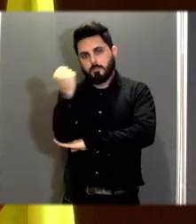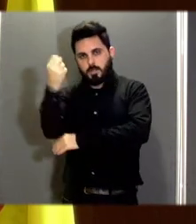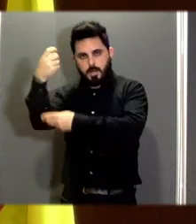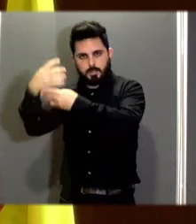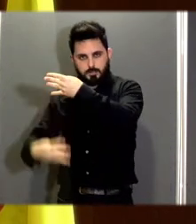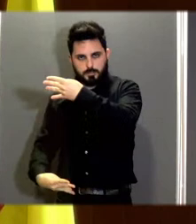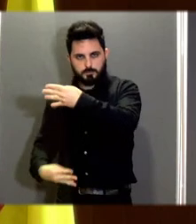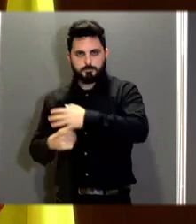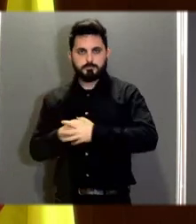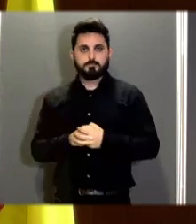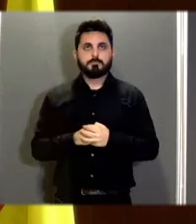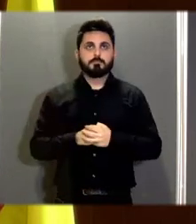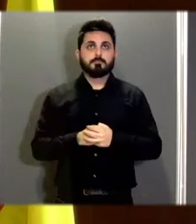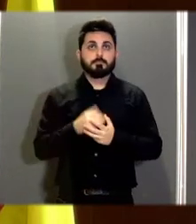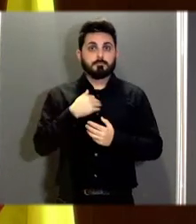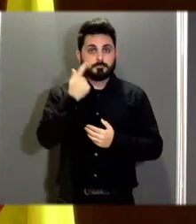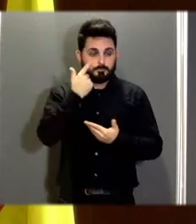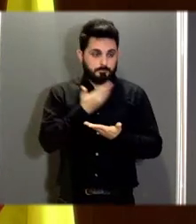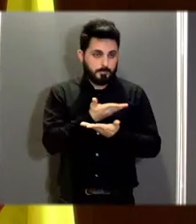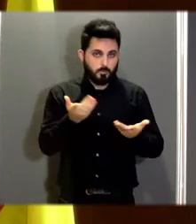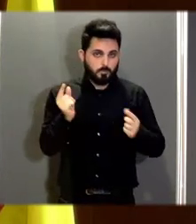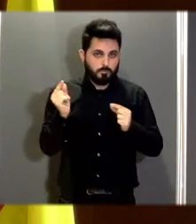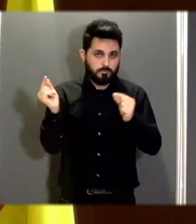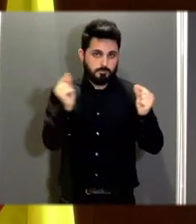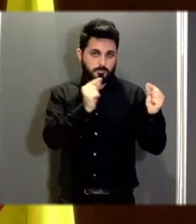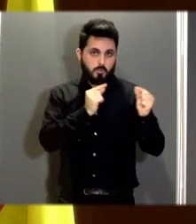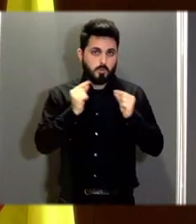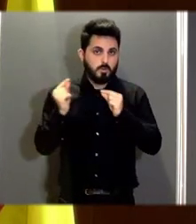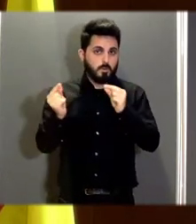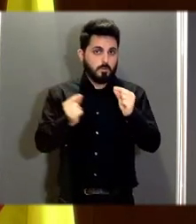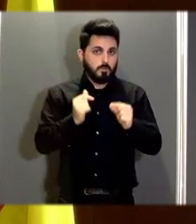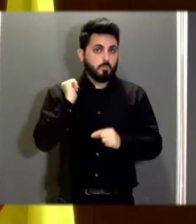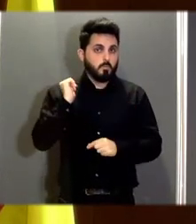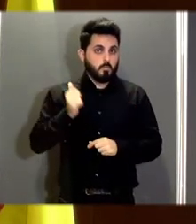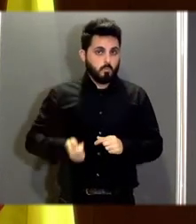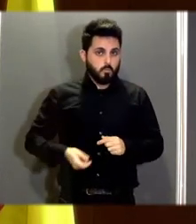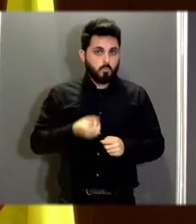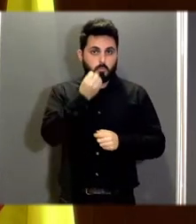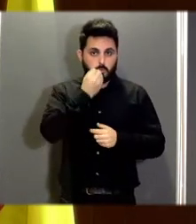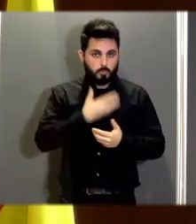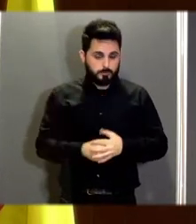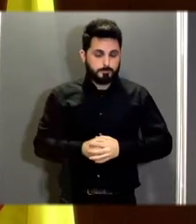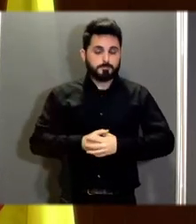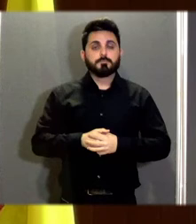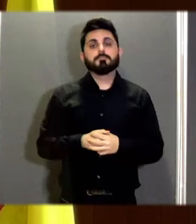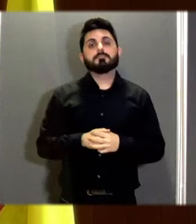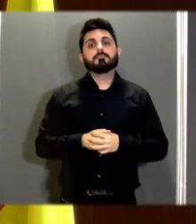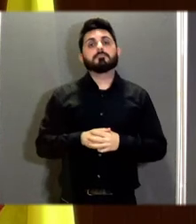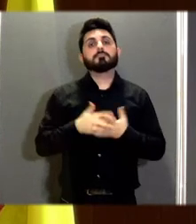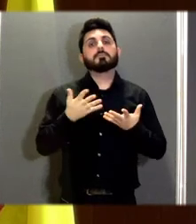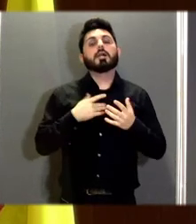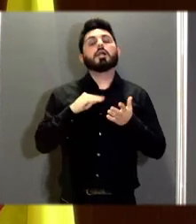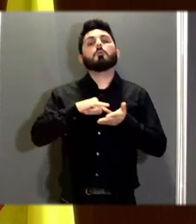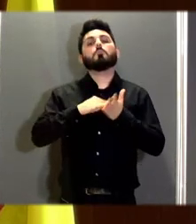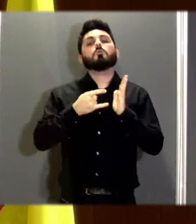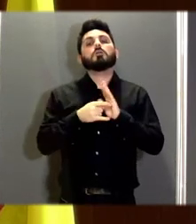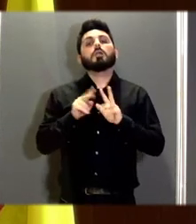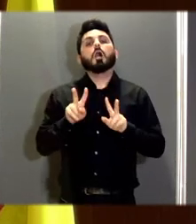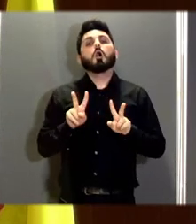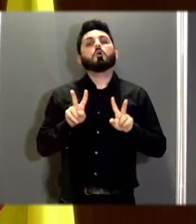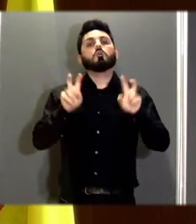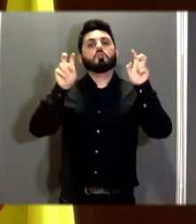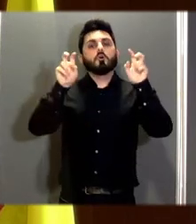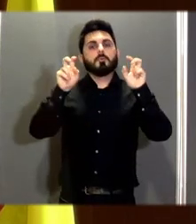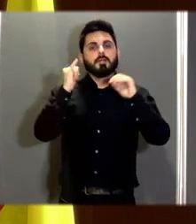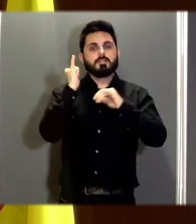Bé, com veieu, un debat ric. I per últim, la ponència sobre nova institucionalització va plantejar les